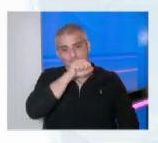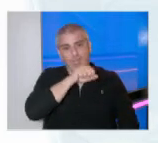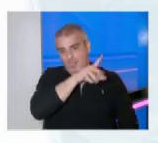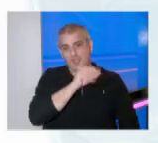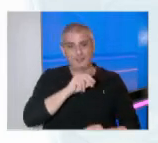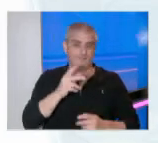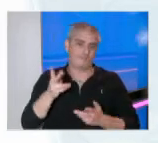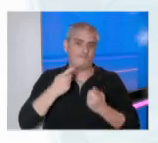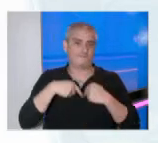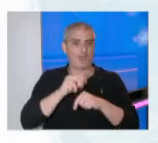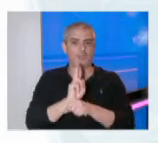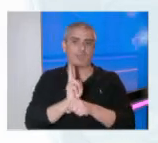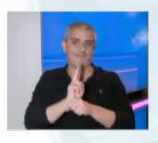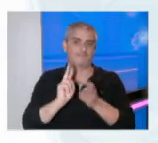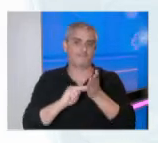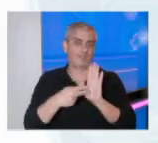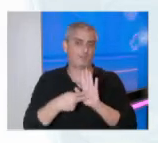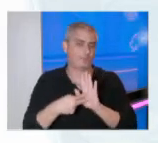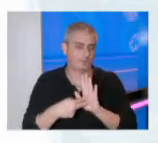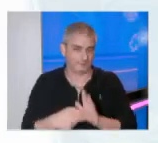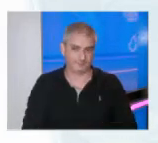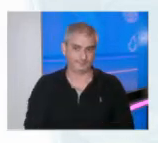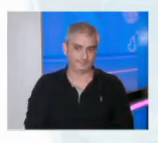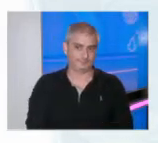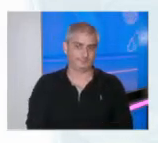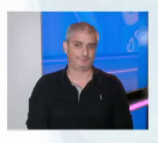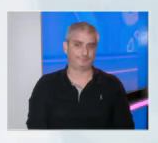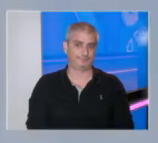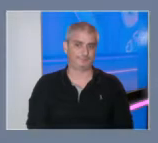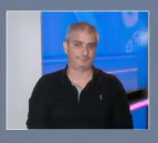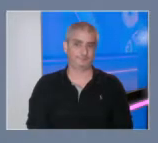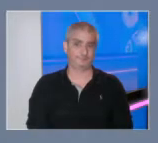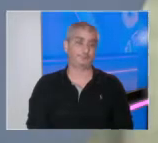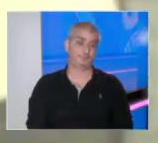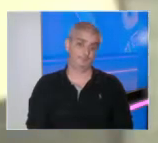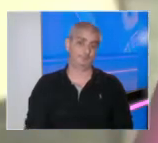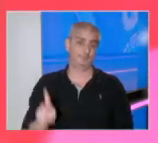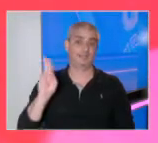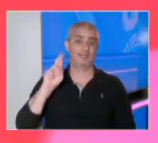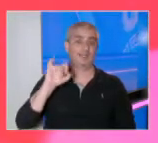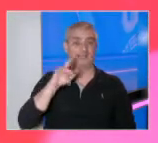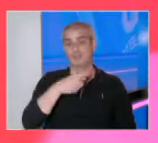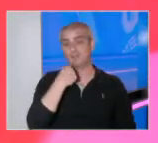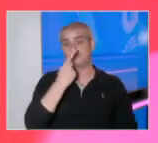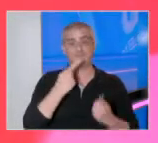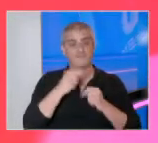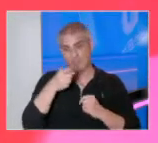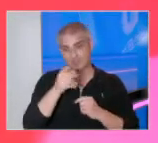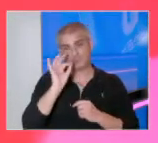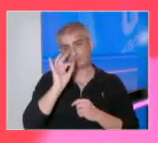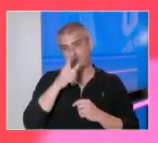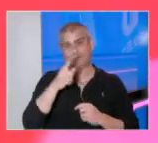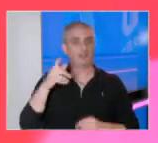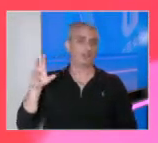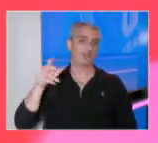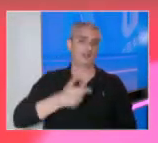ולכן מנסה לרצות אותם עם ועדת פייק פוליטית. למעשה קרי אומר שהוועדת הבדיקה היא בשביל לרצות את